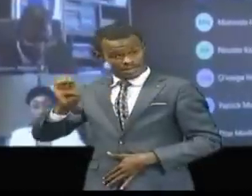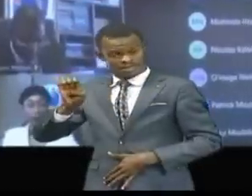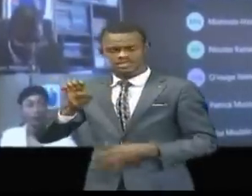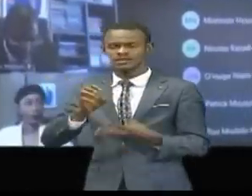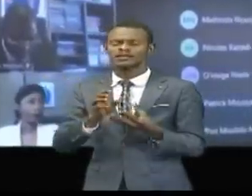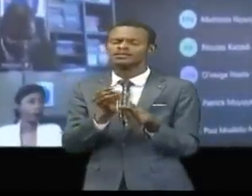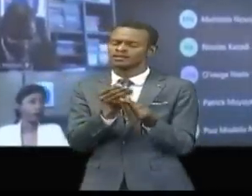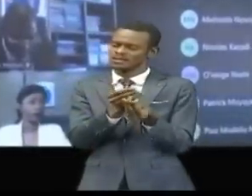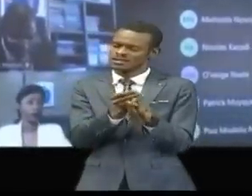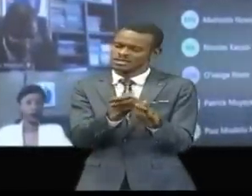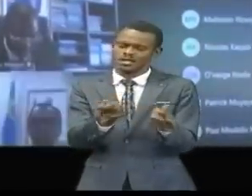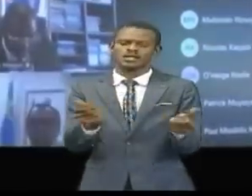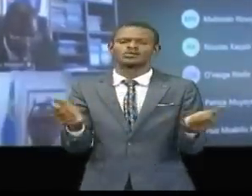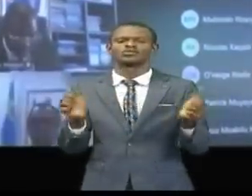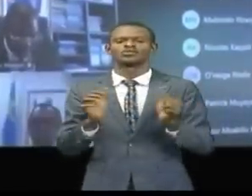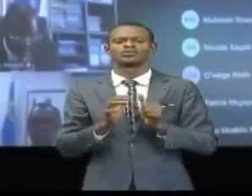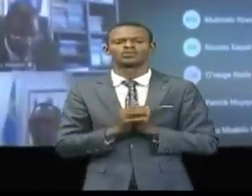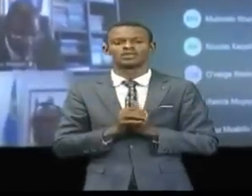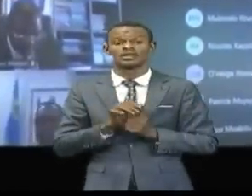de l'écosystème.